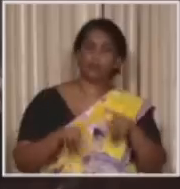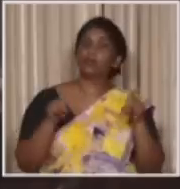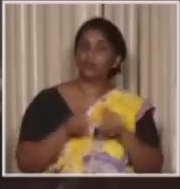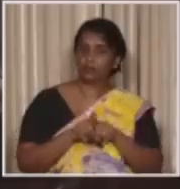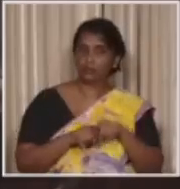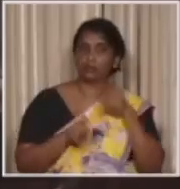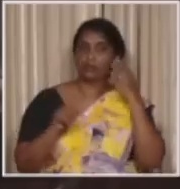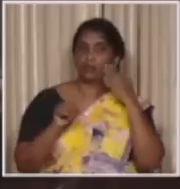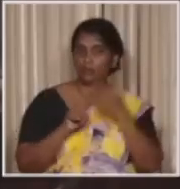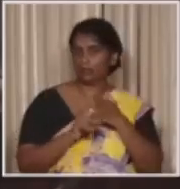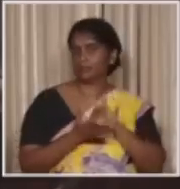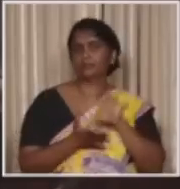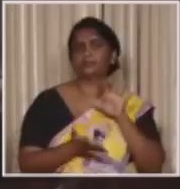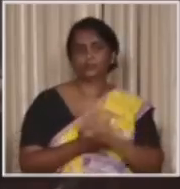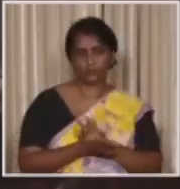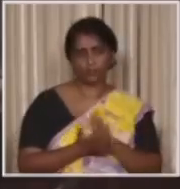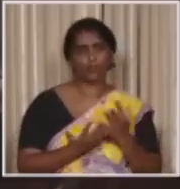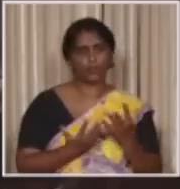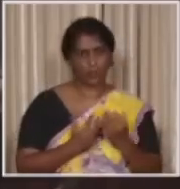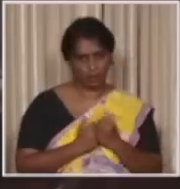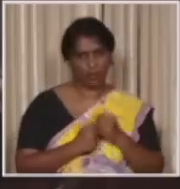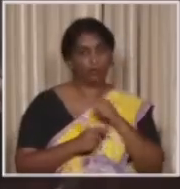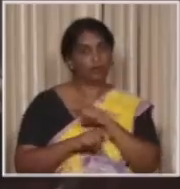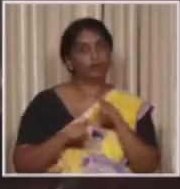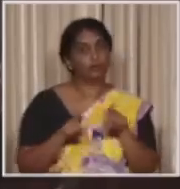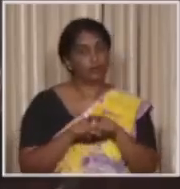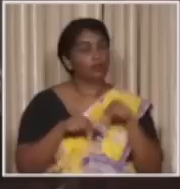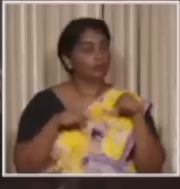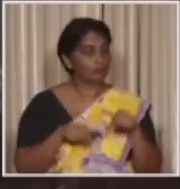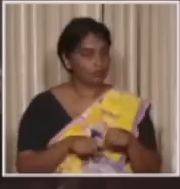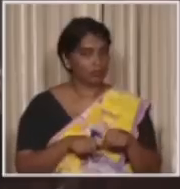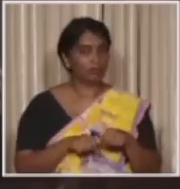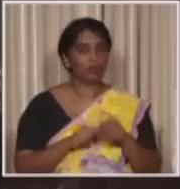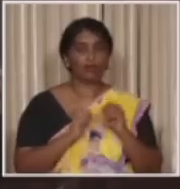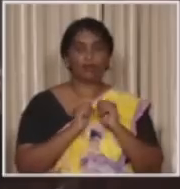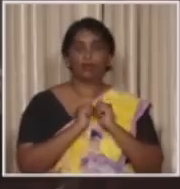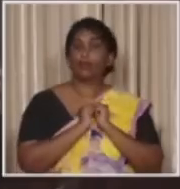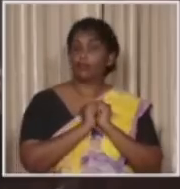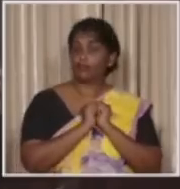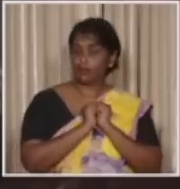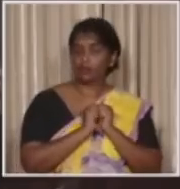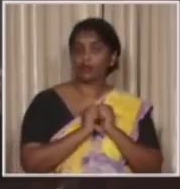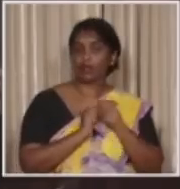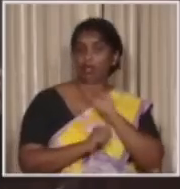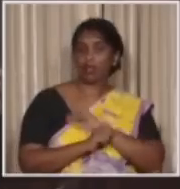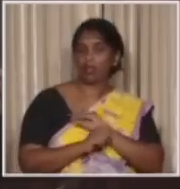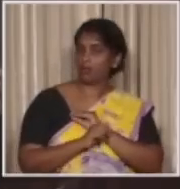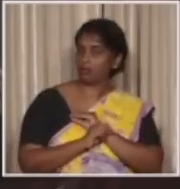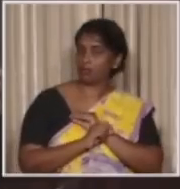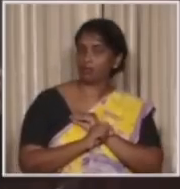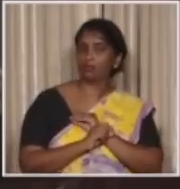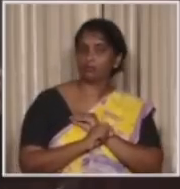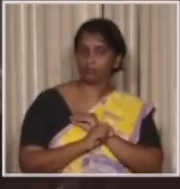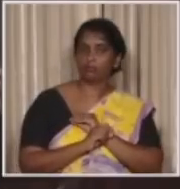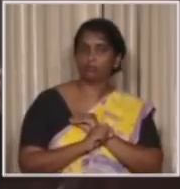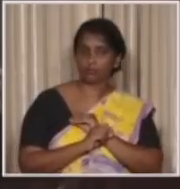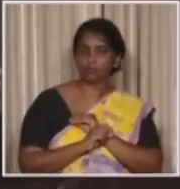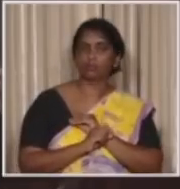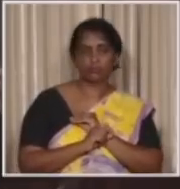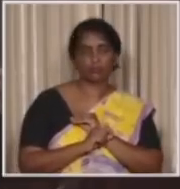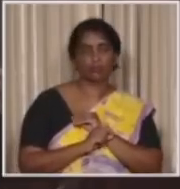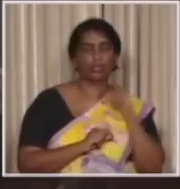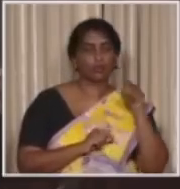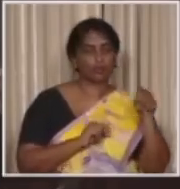මේක සම්බන්ධව තීරණයක් ගන්න අවශ්‍යයි. ඒ වගේම දැන් වර්කින් ප්‍රොෆිට් එකක් මේ ආයතනේ පෙන්නනවා කියන එකත් ඇත්ත.